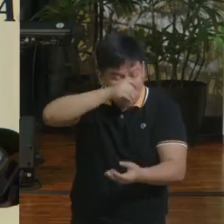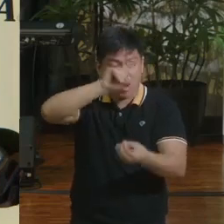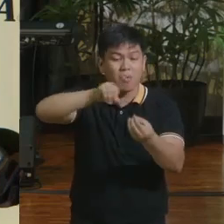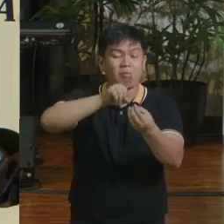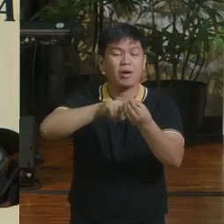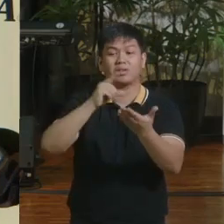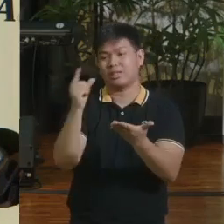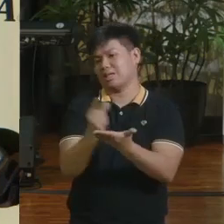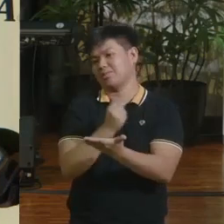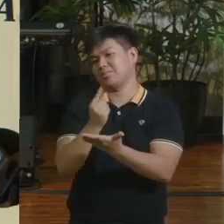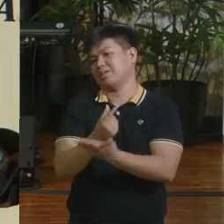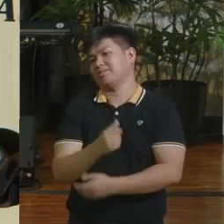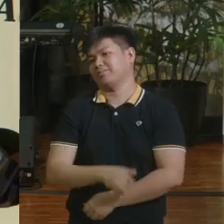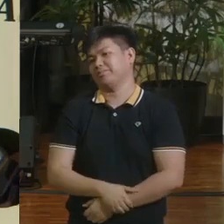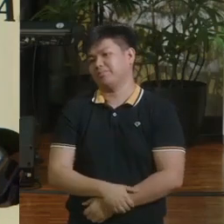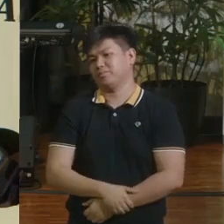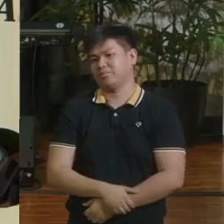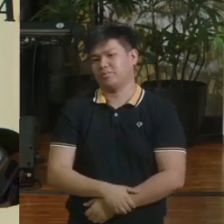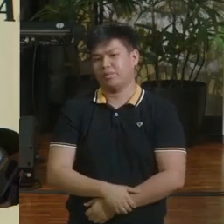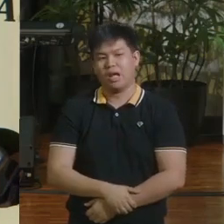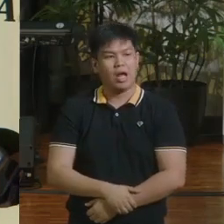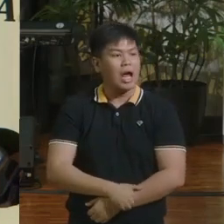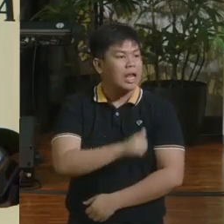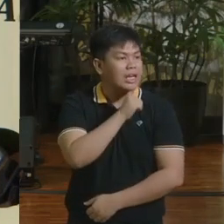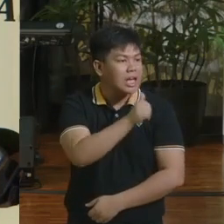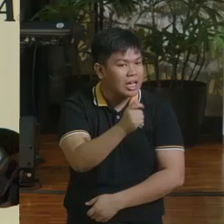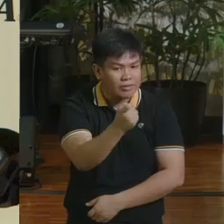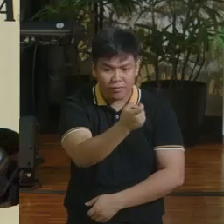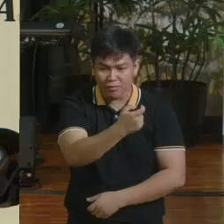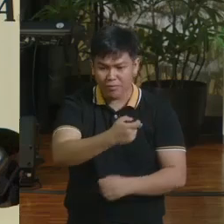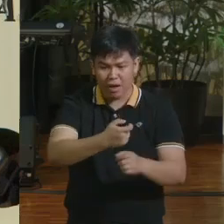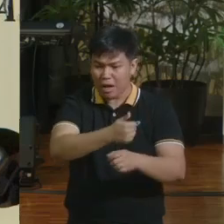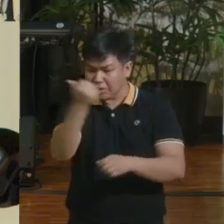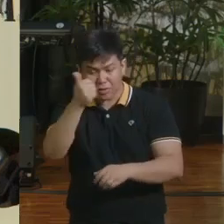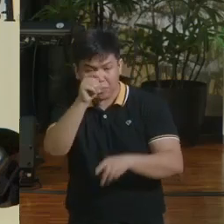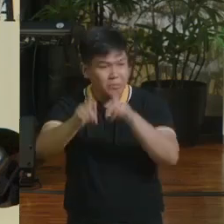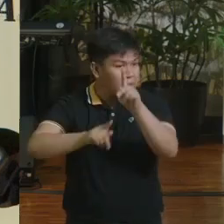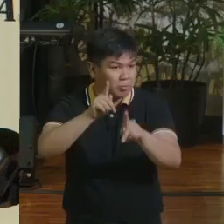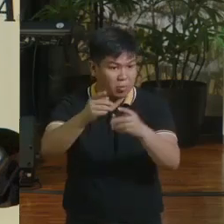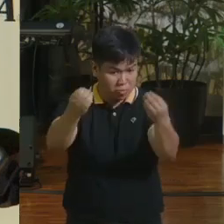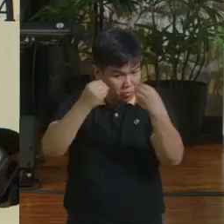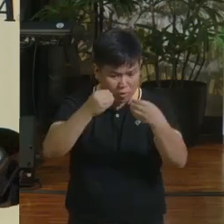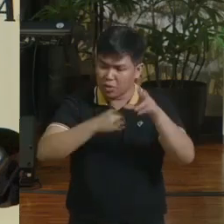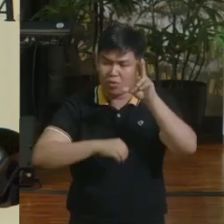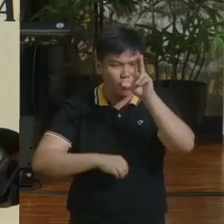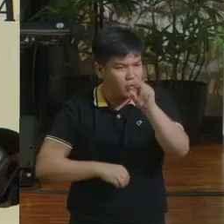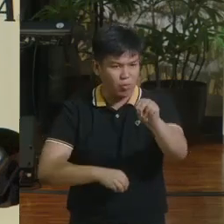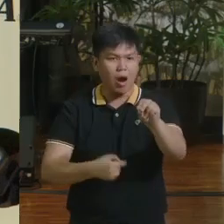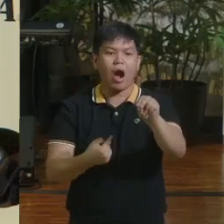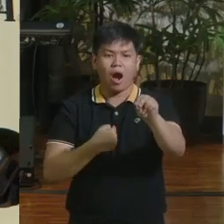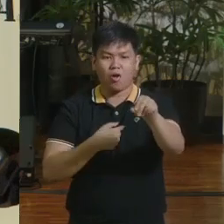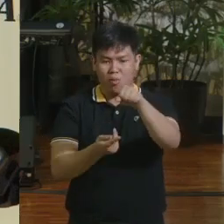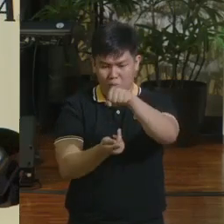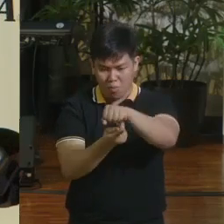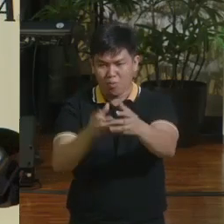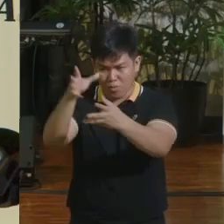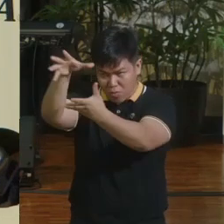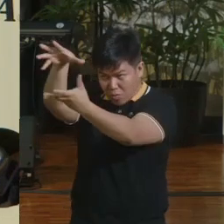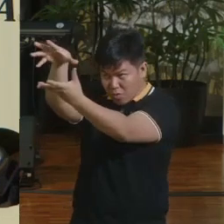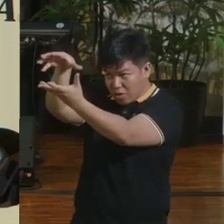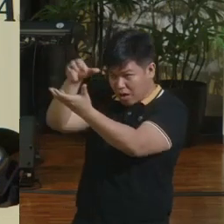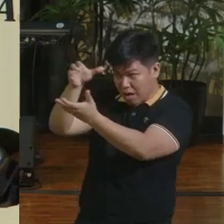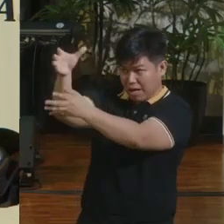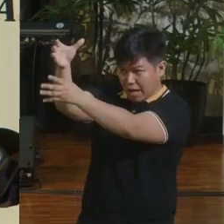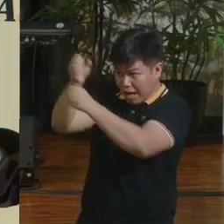sa inyo. Hindi galing sa tao ang ebanghelyo na tinuturo ko sa